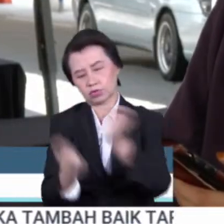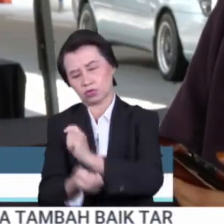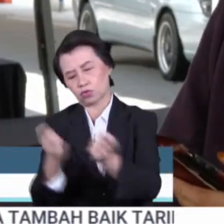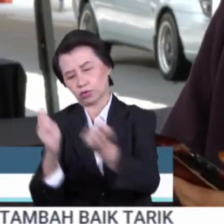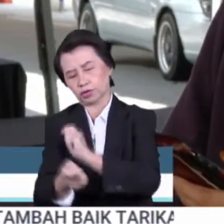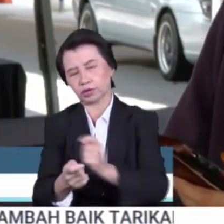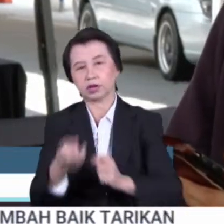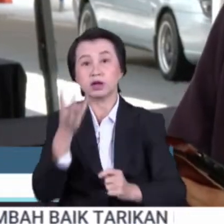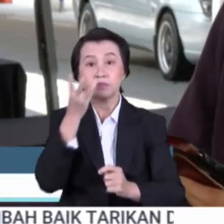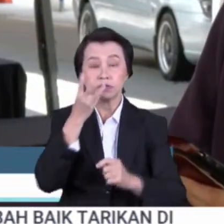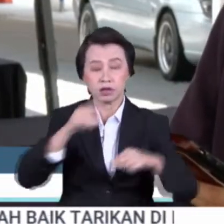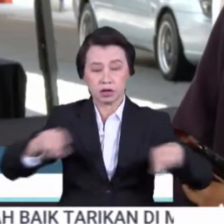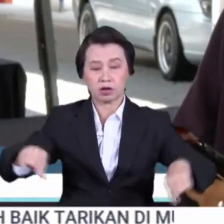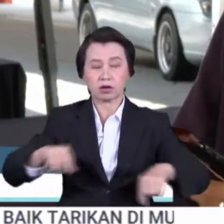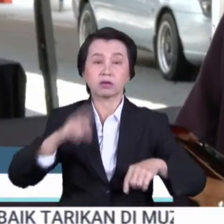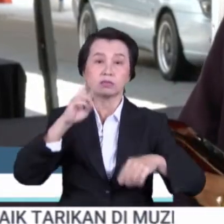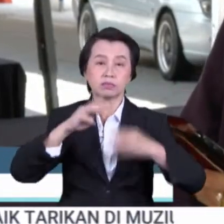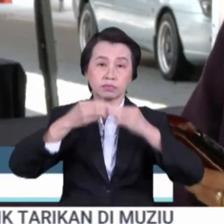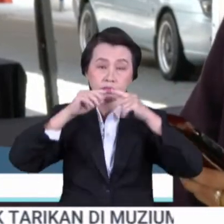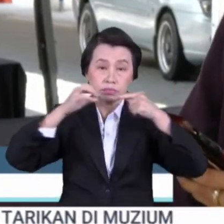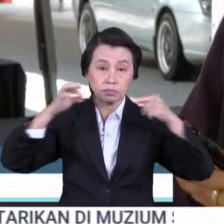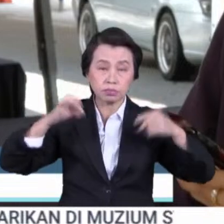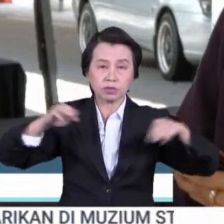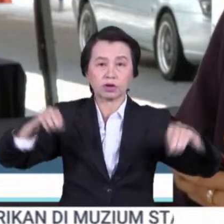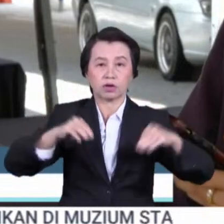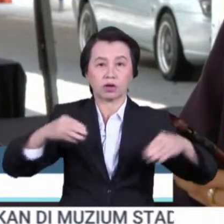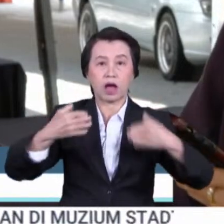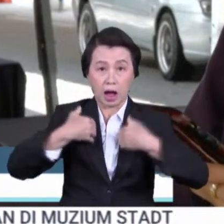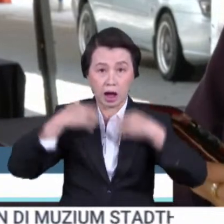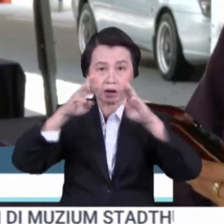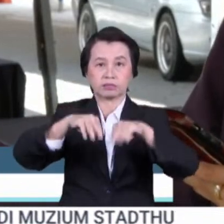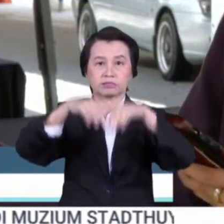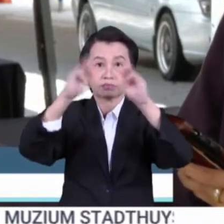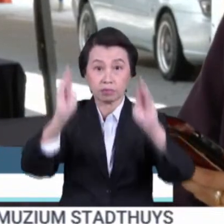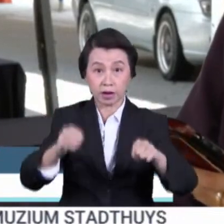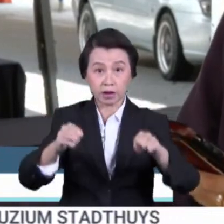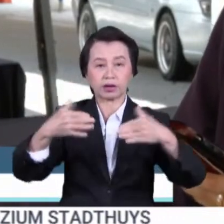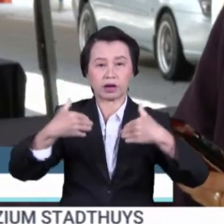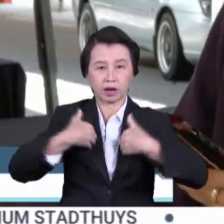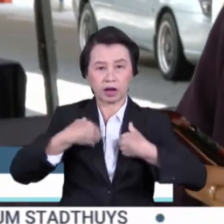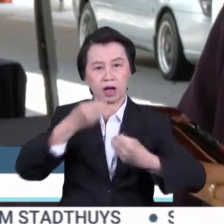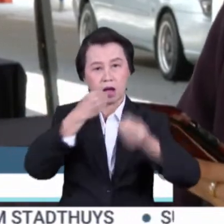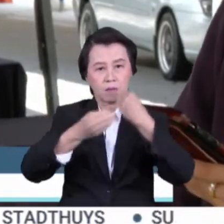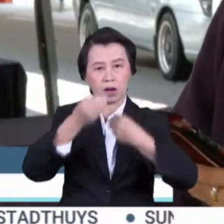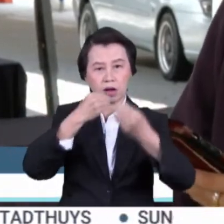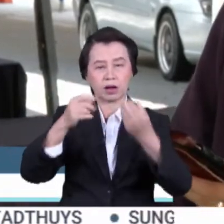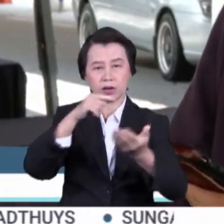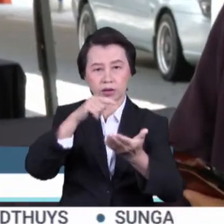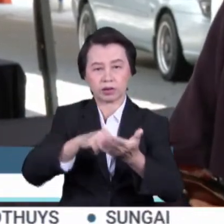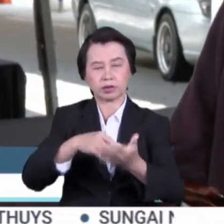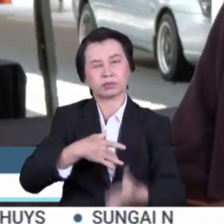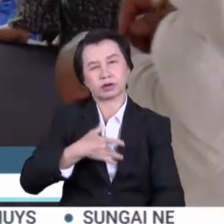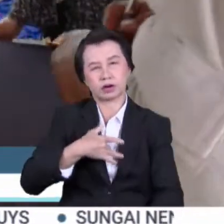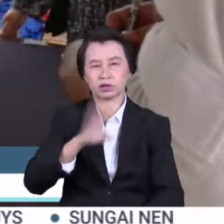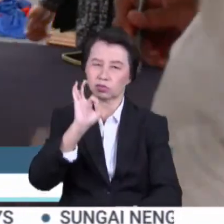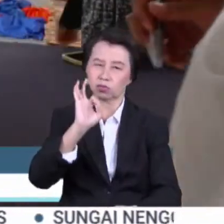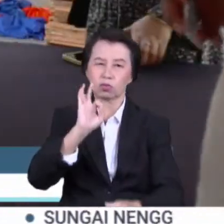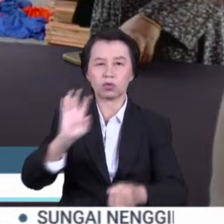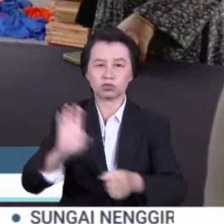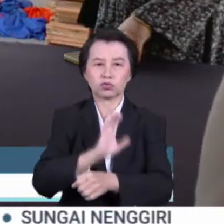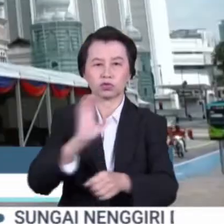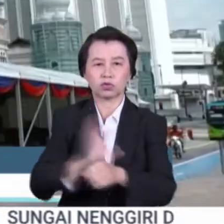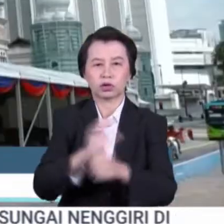mi goreng dan juga kita ada juga McDonald's. Maksud saya ialah makanan-makanan ini kami rasakan mencukupi